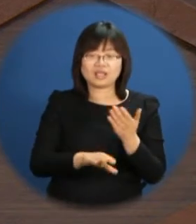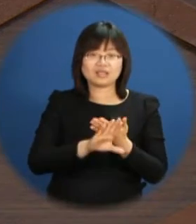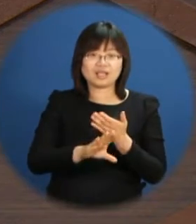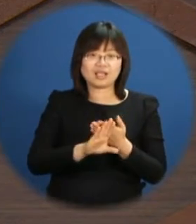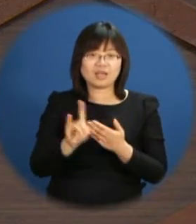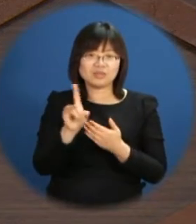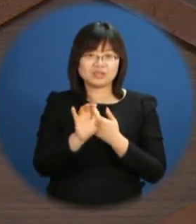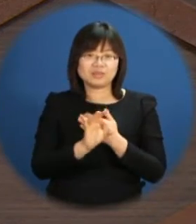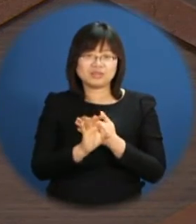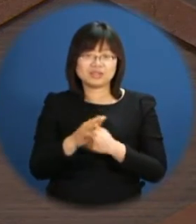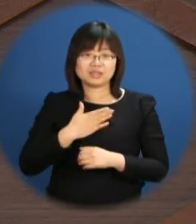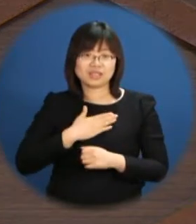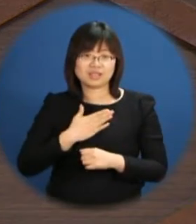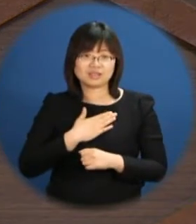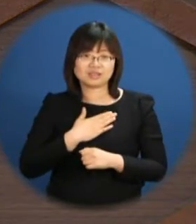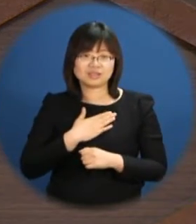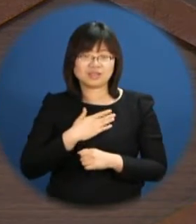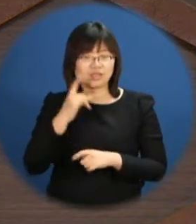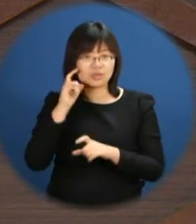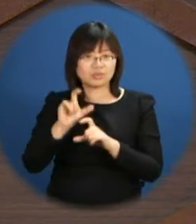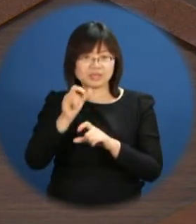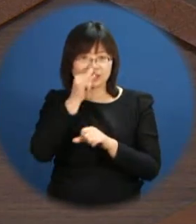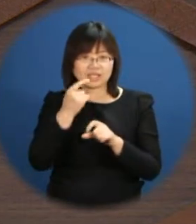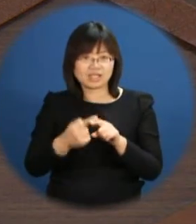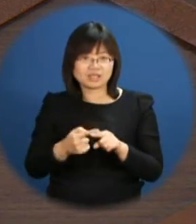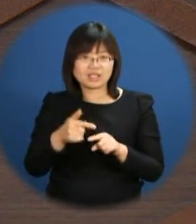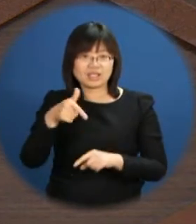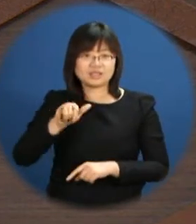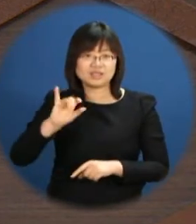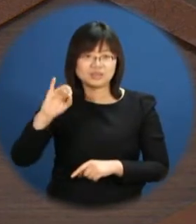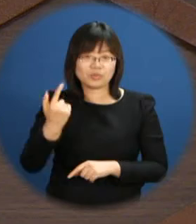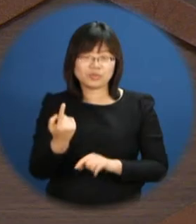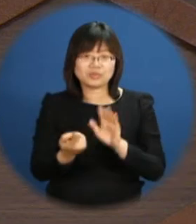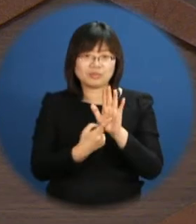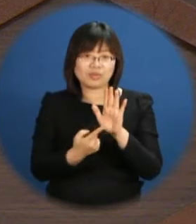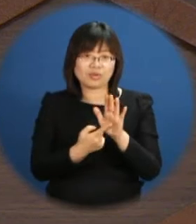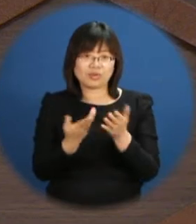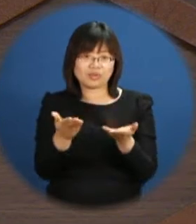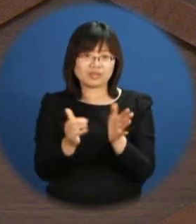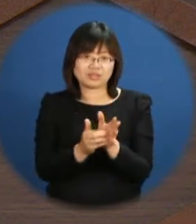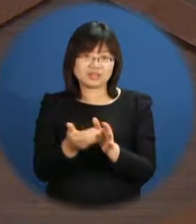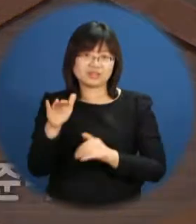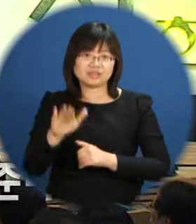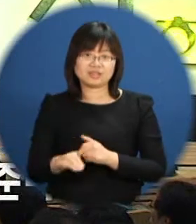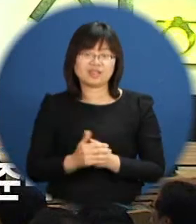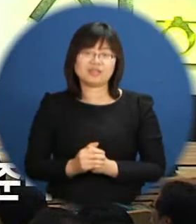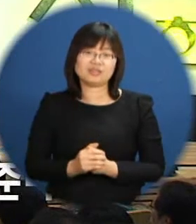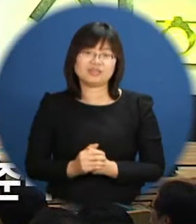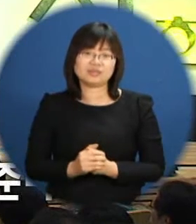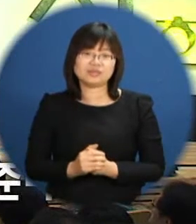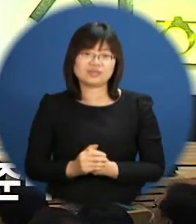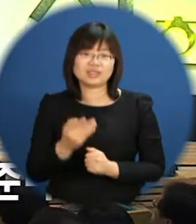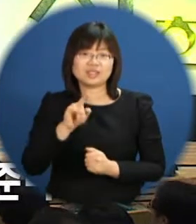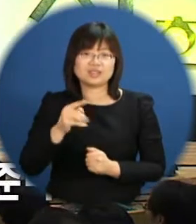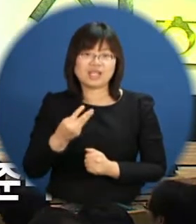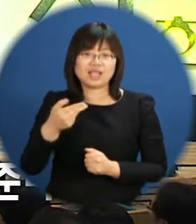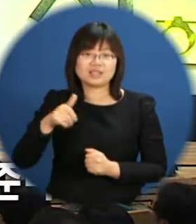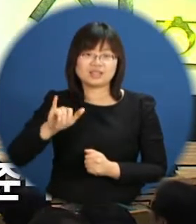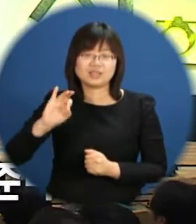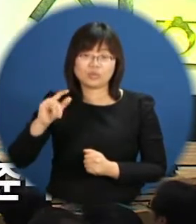뭐냐면 제가 에 그래서 고민을 하다가 기운이 라고 표시를 여기 했는데요 탈 기운이